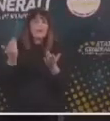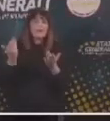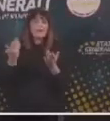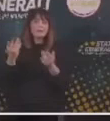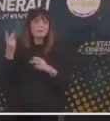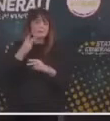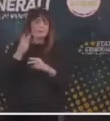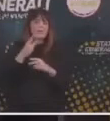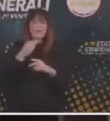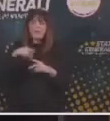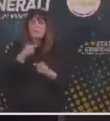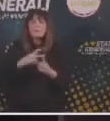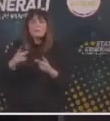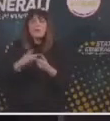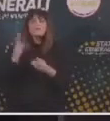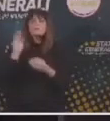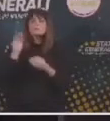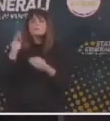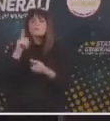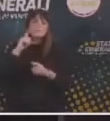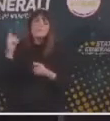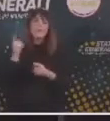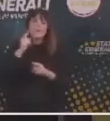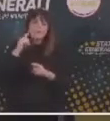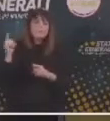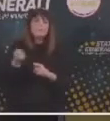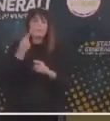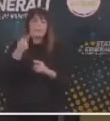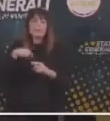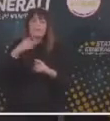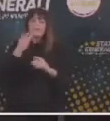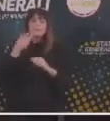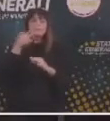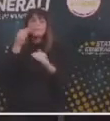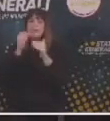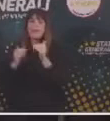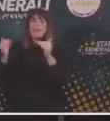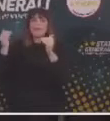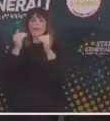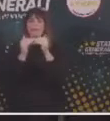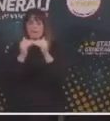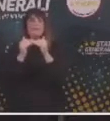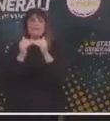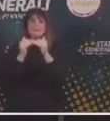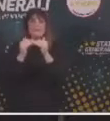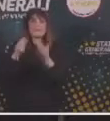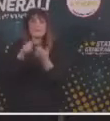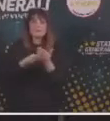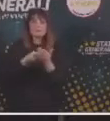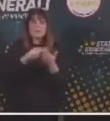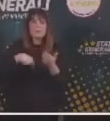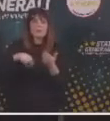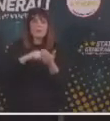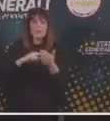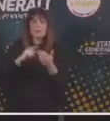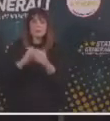giorno per essere all'altezza del nostro progetto e del popolo meraviglioso che siamo stati chiamati a servire e ho